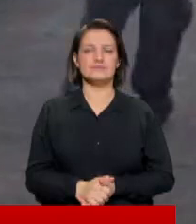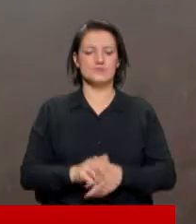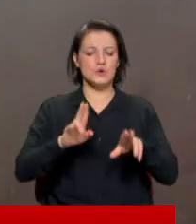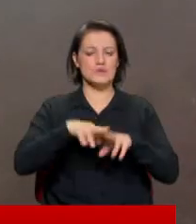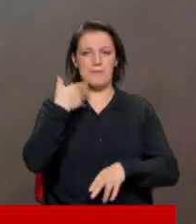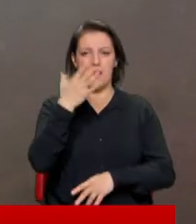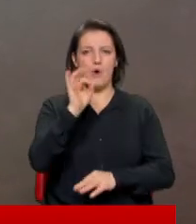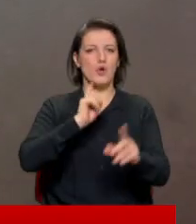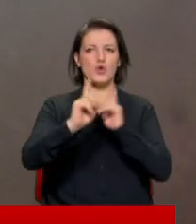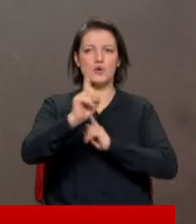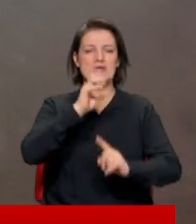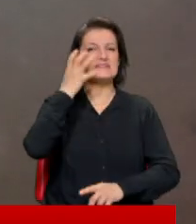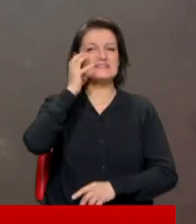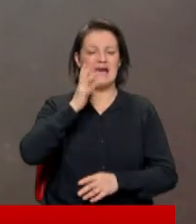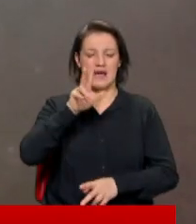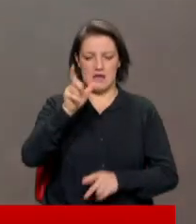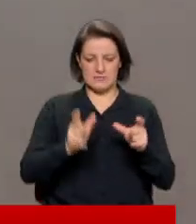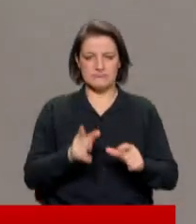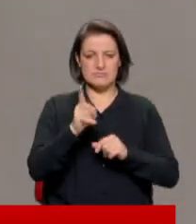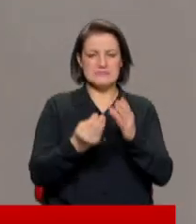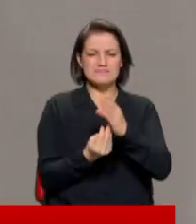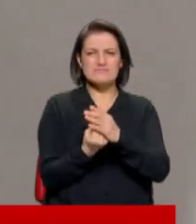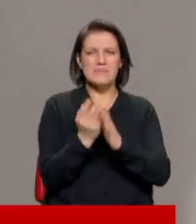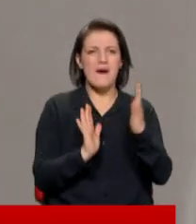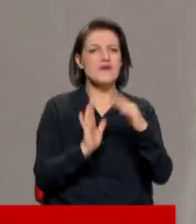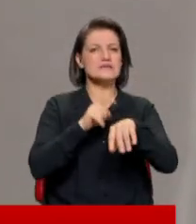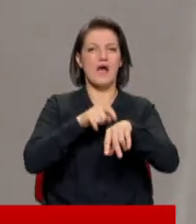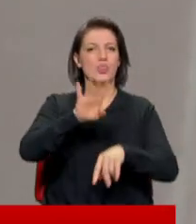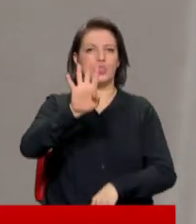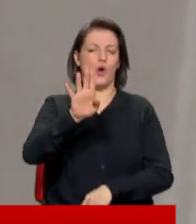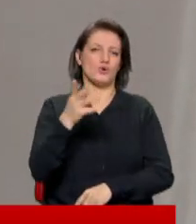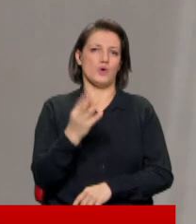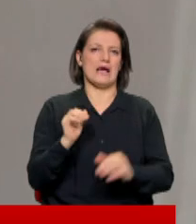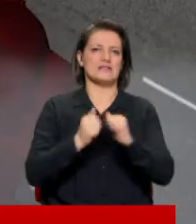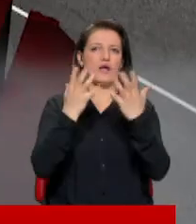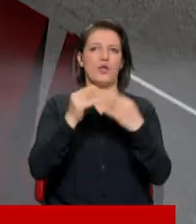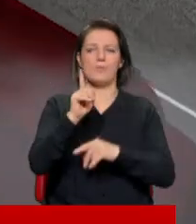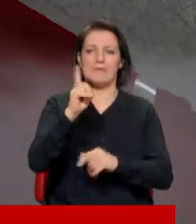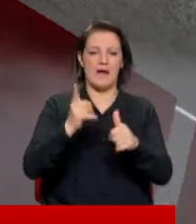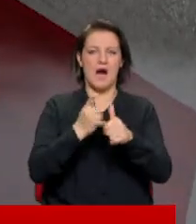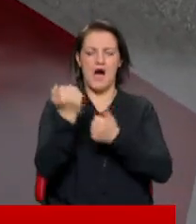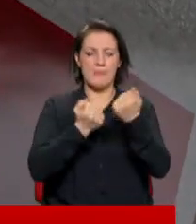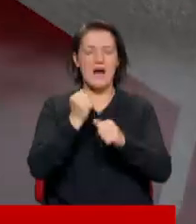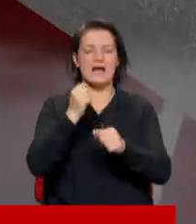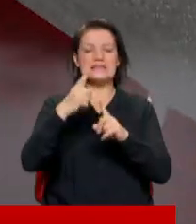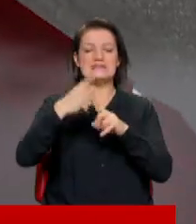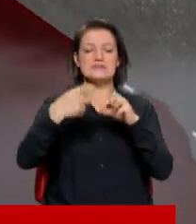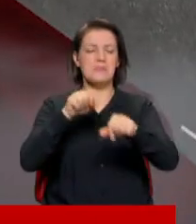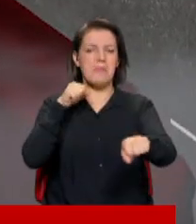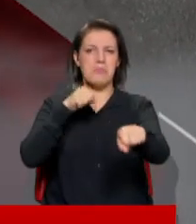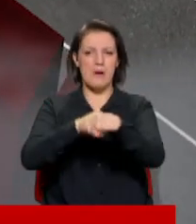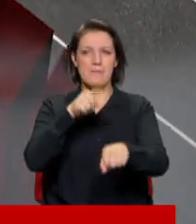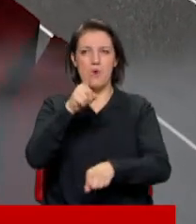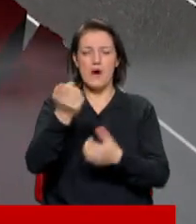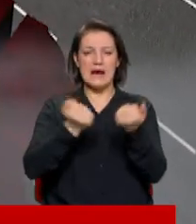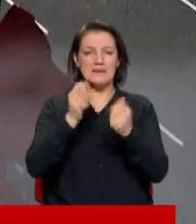Kuzey Marmara Otoyolu'nun Sakarya kesiminde sabaha karşı 4'te yaşandı kaza. Önce bir araç tıra çarptı. O kazayı gören